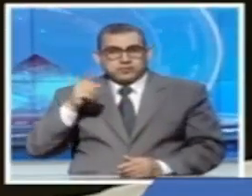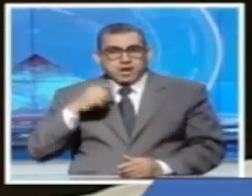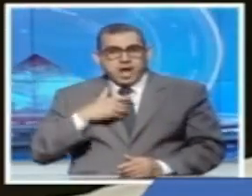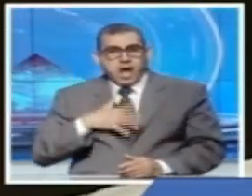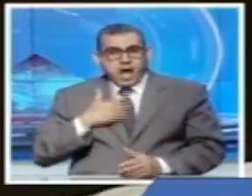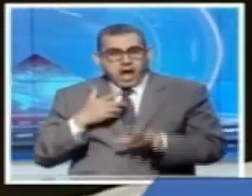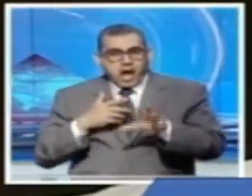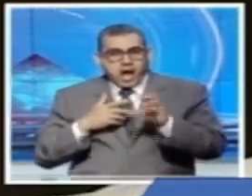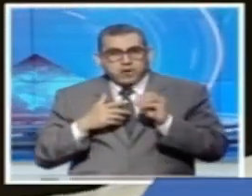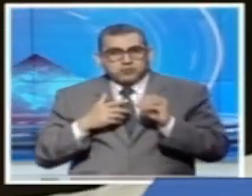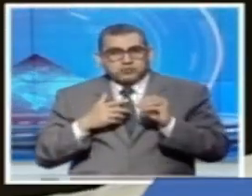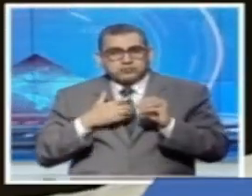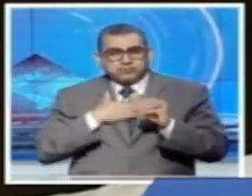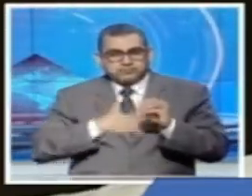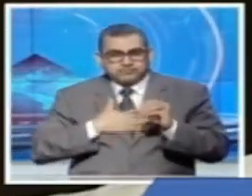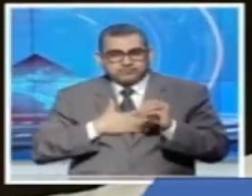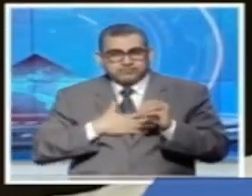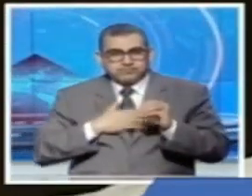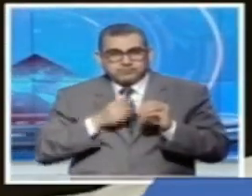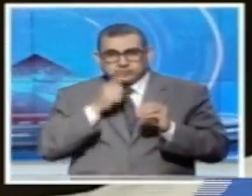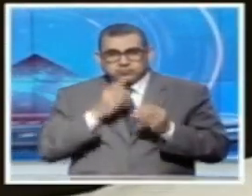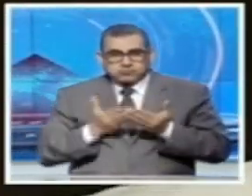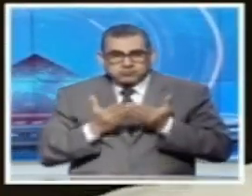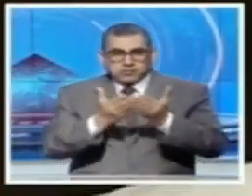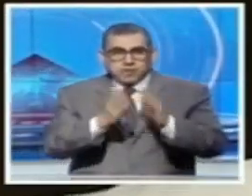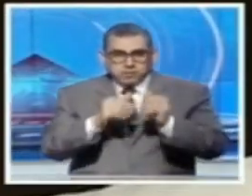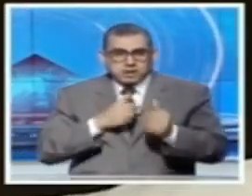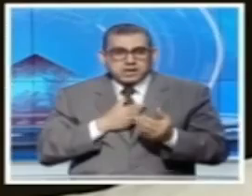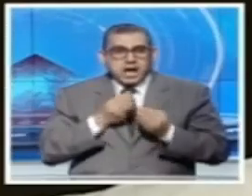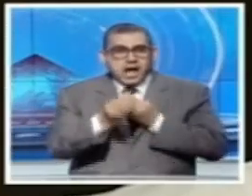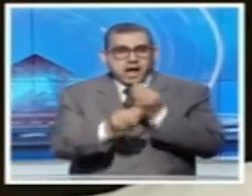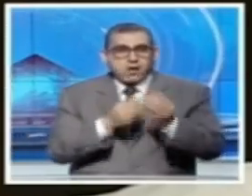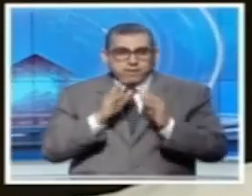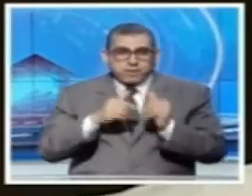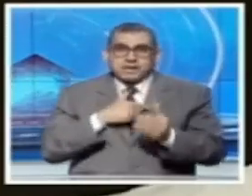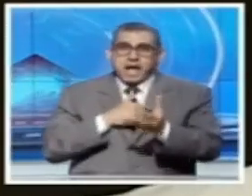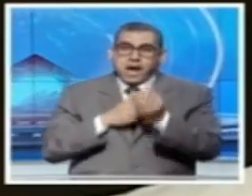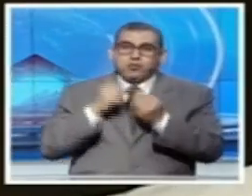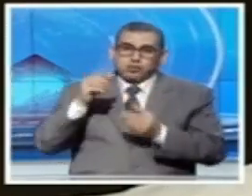محتاجين يحسوا بأن هم بيعطوا لدولتهم زي ما دولتهم أعطت.